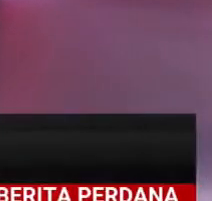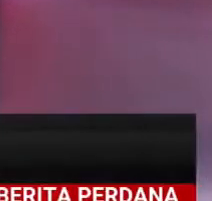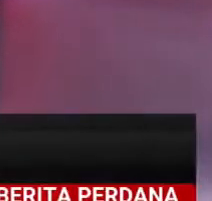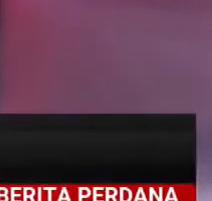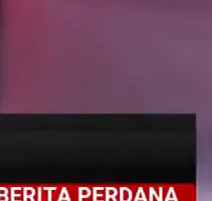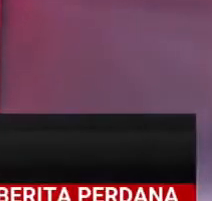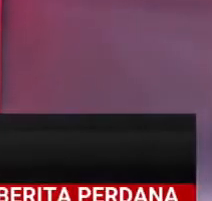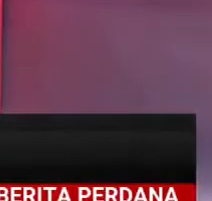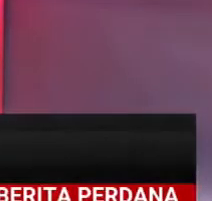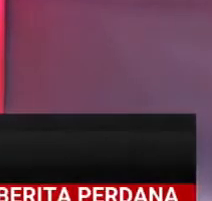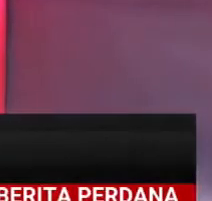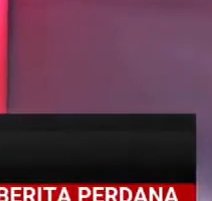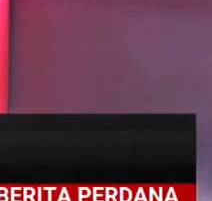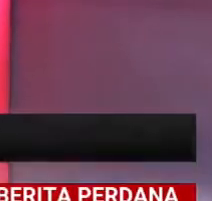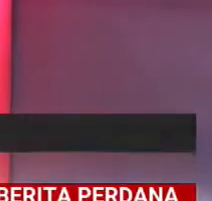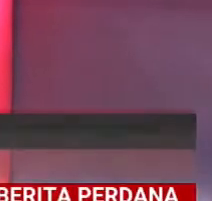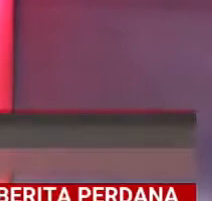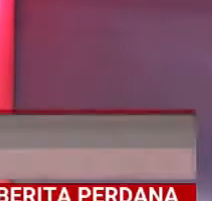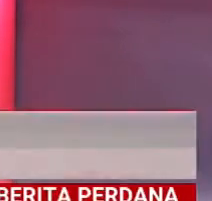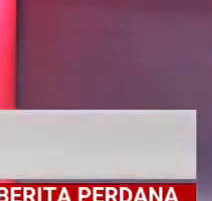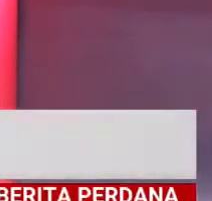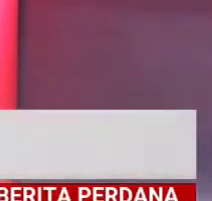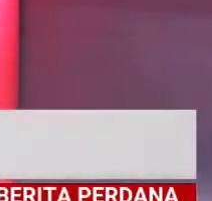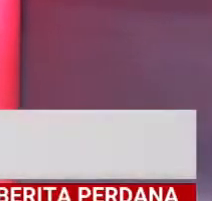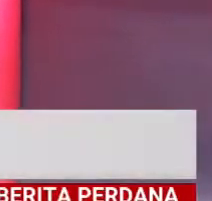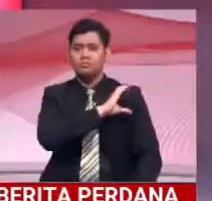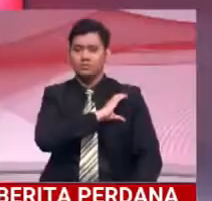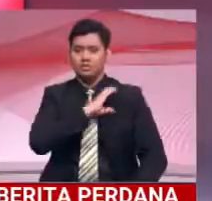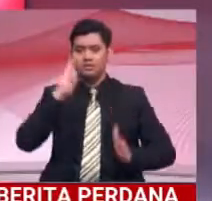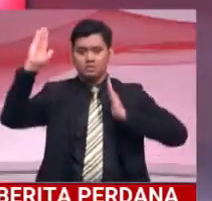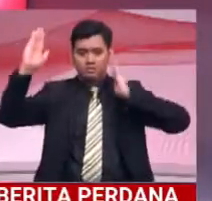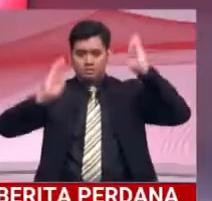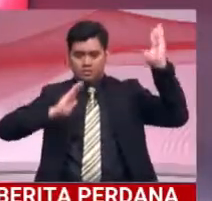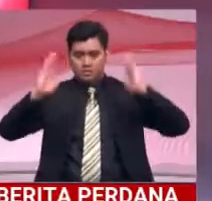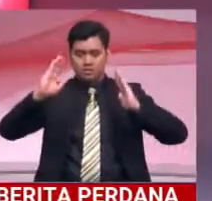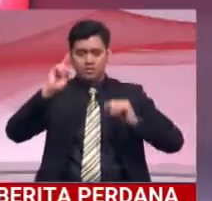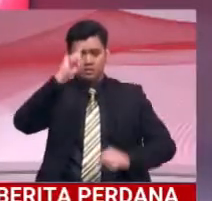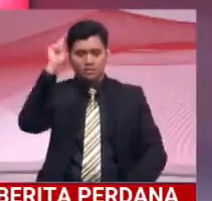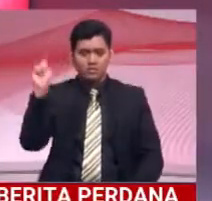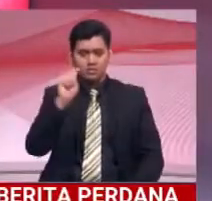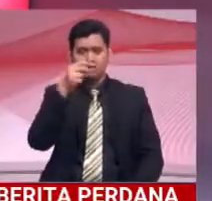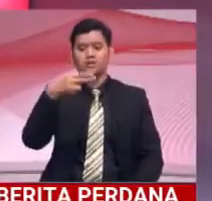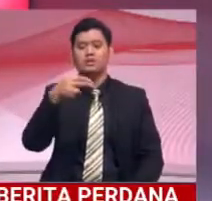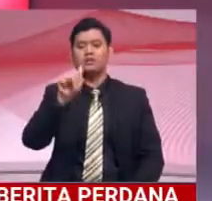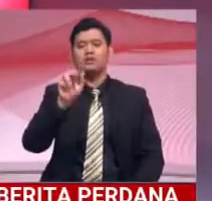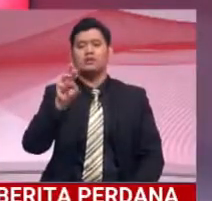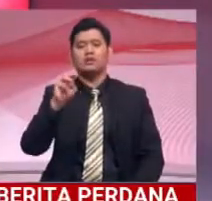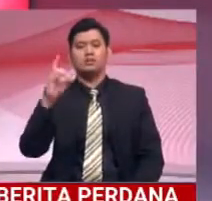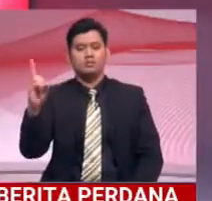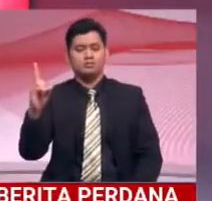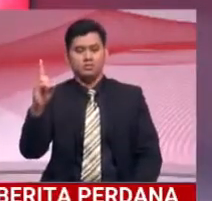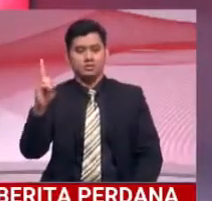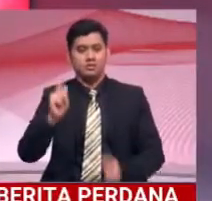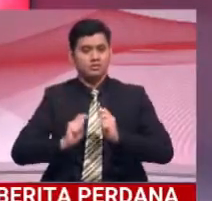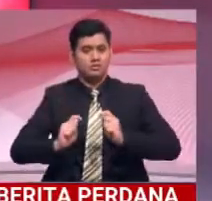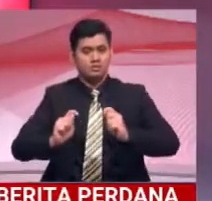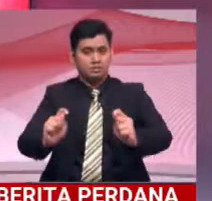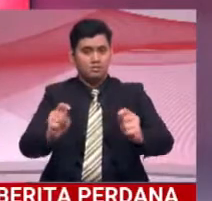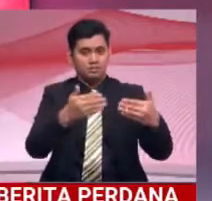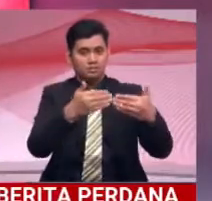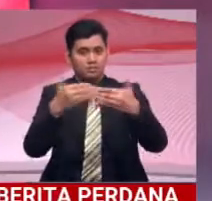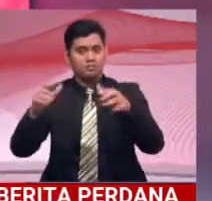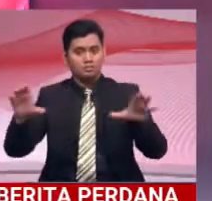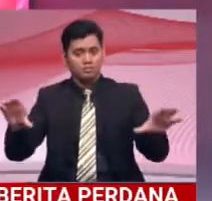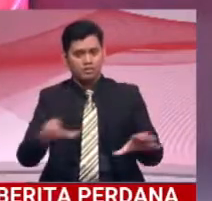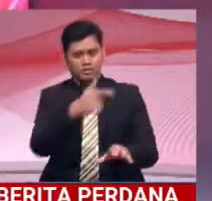Adib tahun lalu. Menjelaskan perkara itu, Ketua Polis Negara Tan Sri Abdul Hamid Badur berkata tindakan susulan dibuat